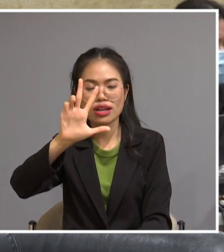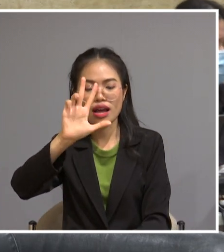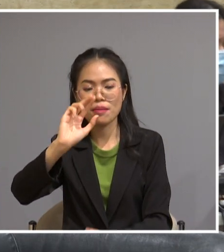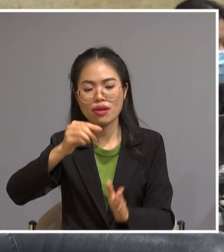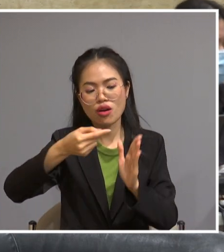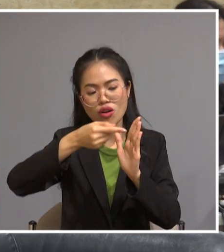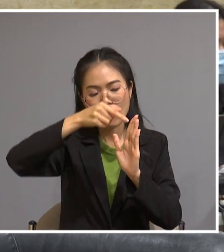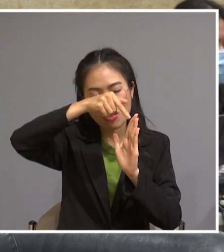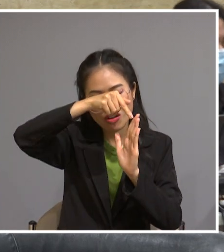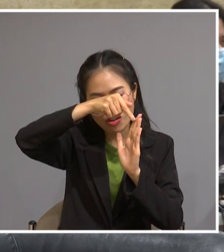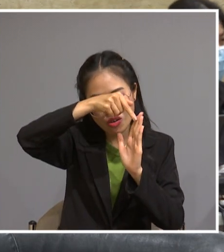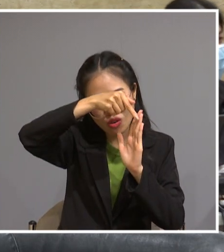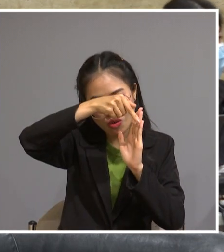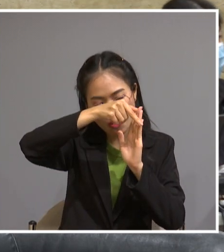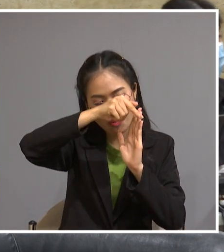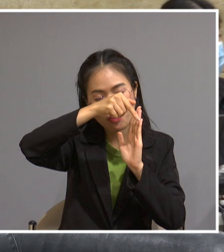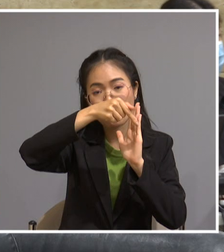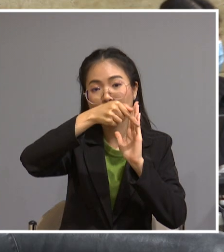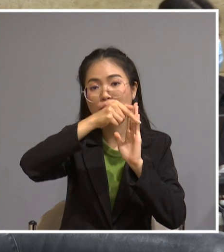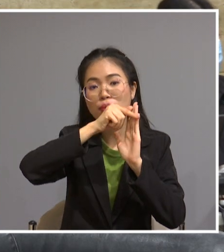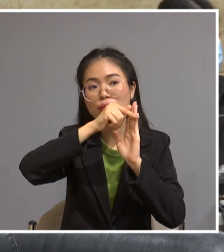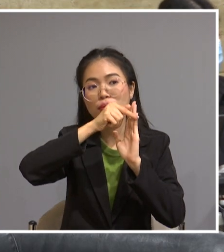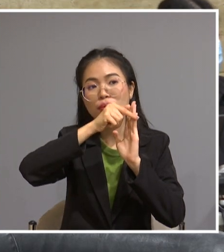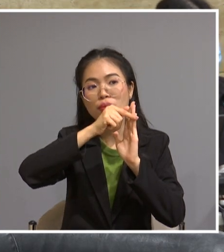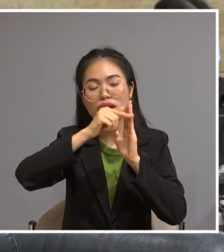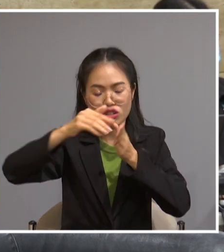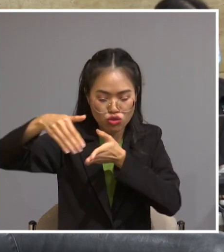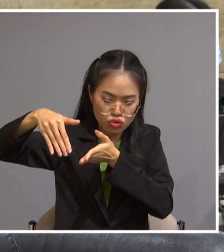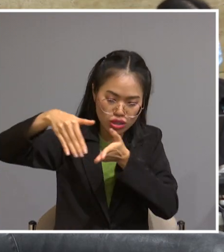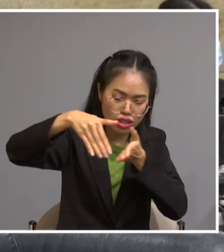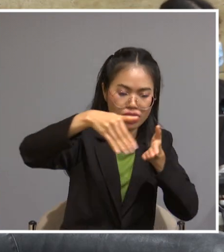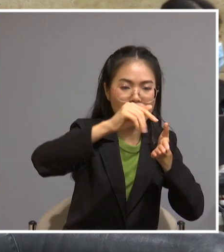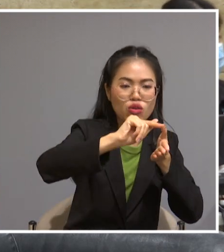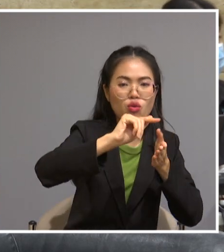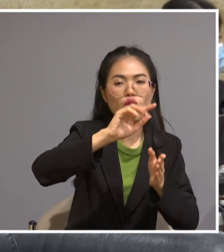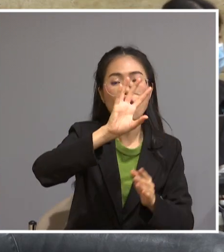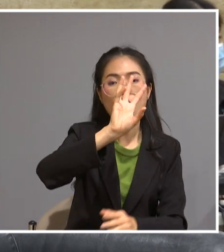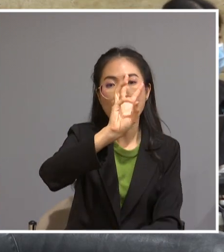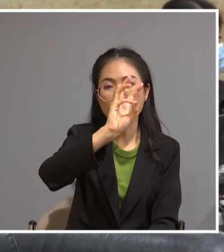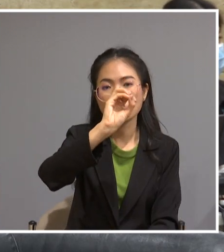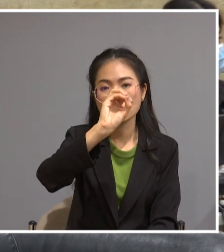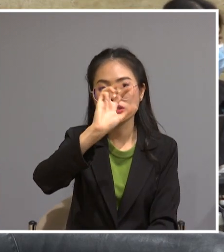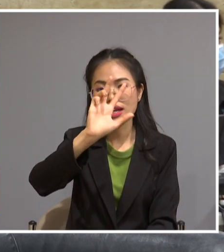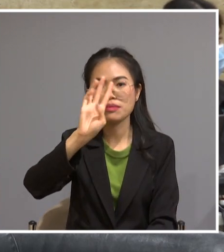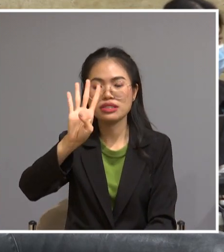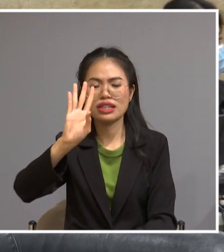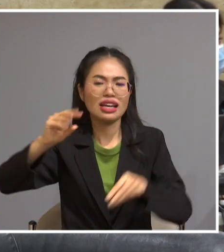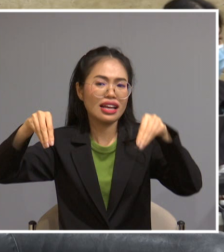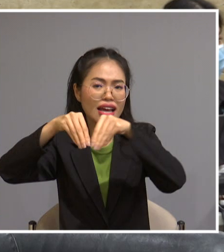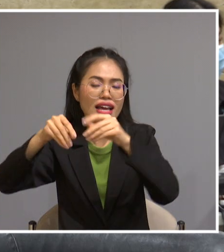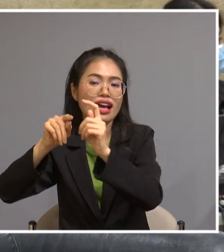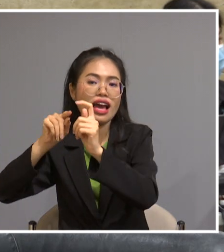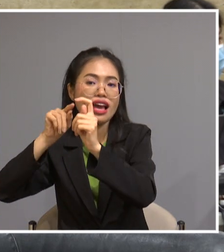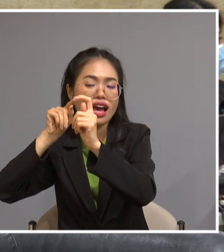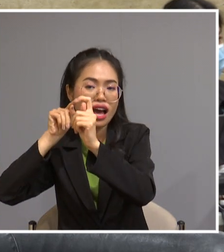ไปทางใต้อกนะครั ทาบทานครับไปตัดทางหลวงชนบทร.6034ซึ่อยู่ในเขตของอำเภอ